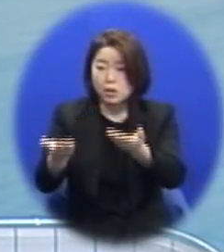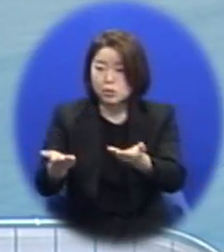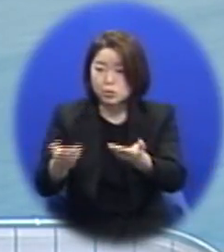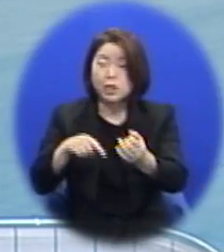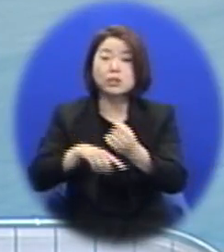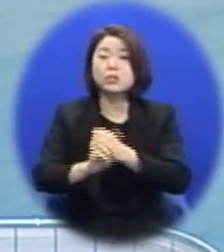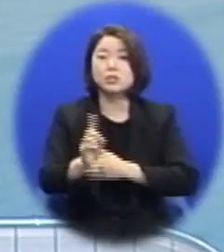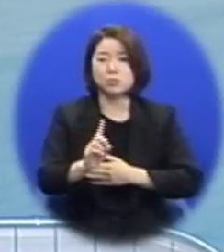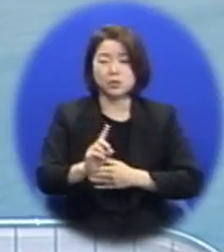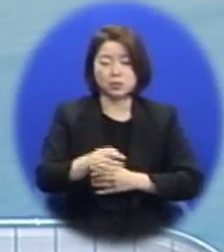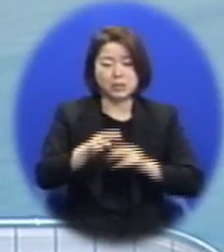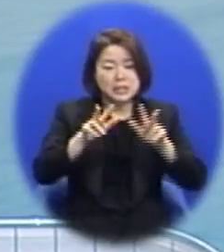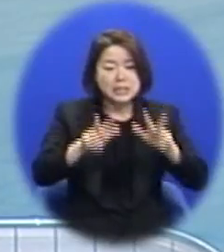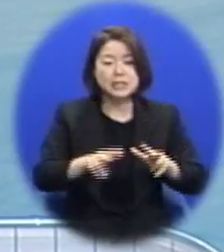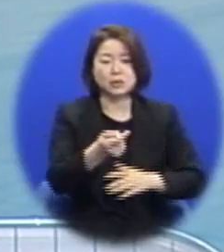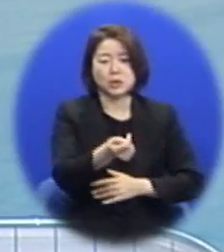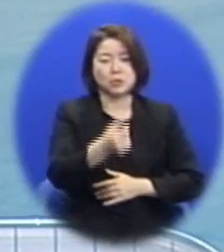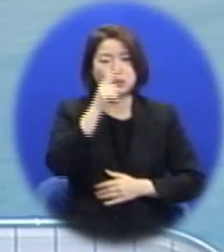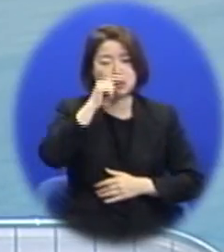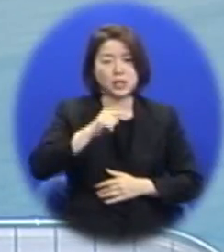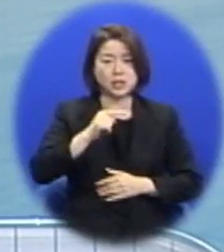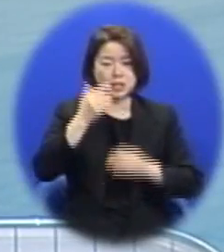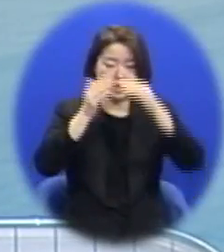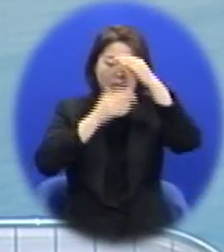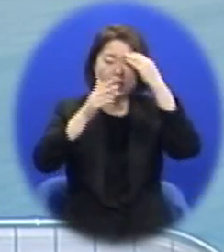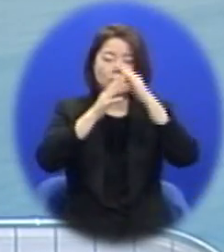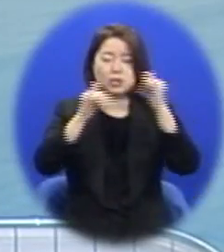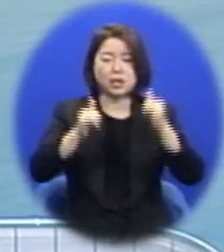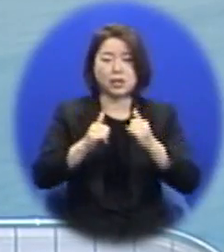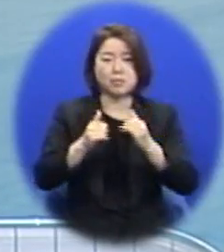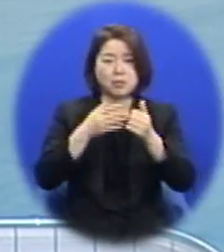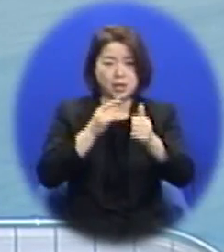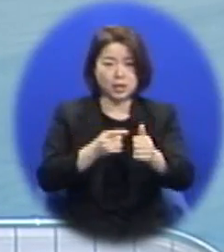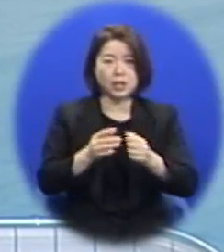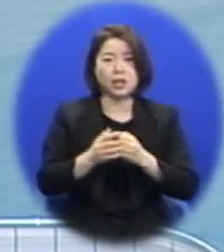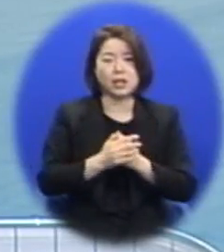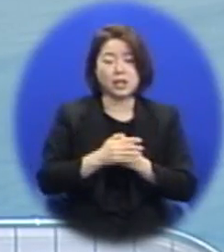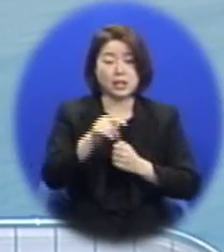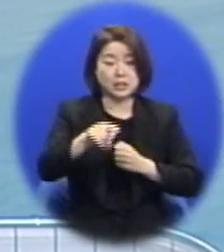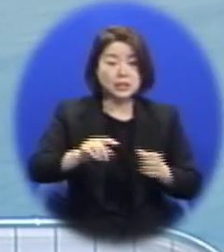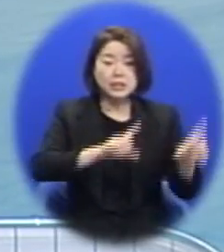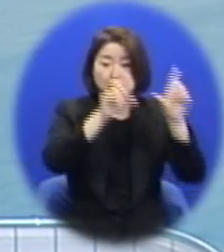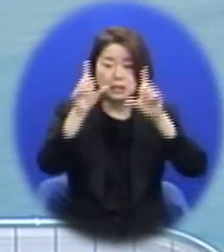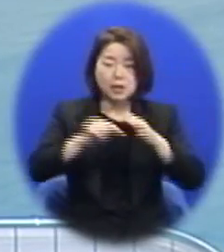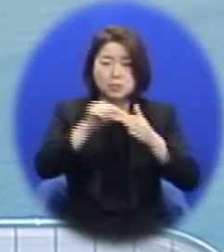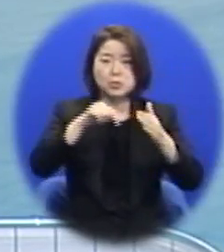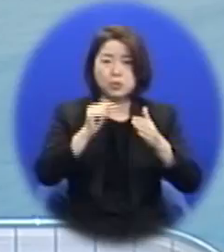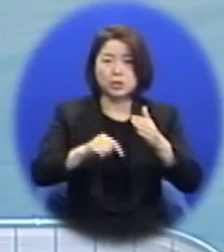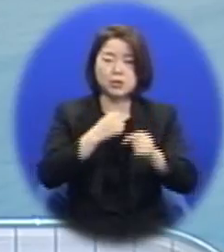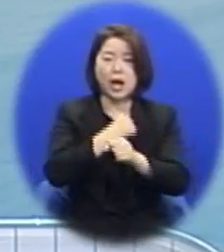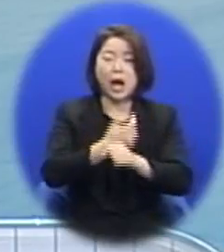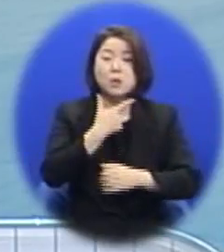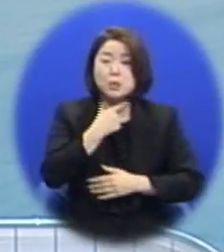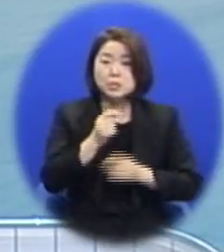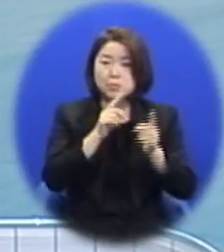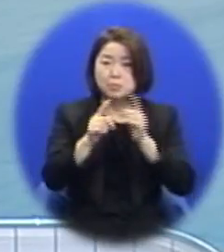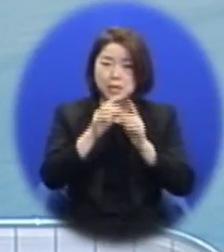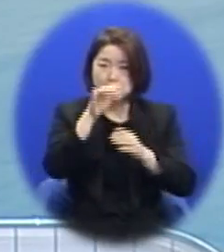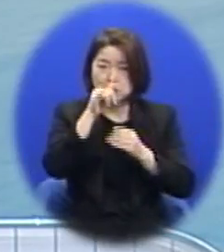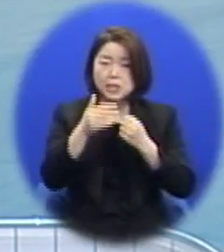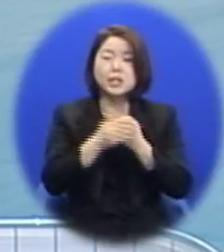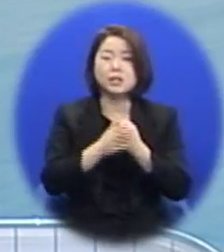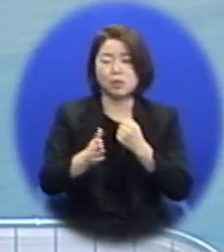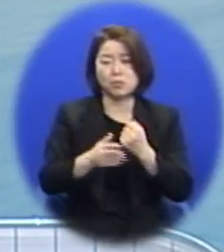소아시아 교회 성도들에게 그들의 삶 속에서 주님이 하고 싶은 말씀이 있으셨기 때문에 그 말씀을